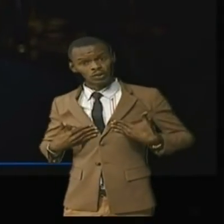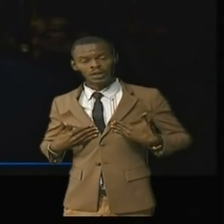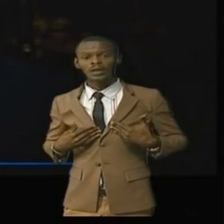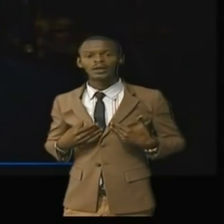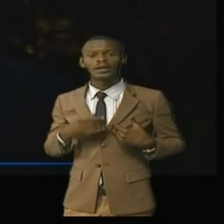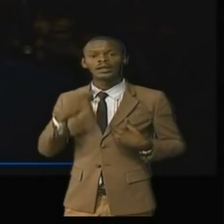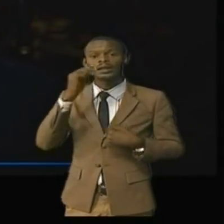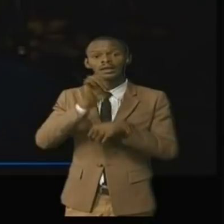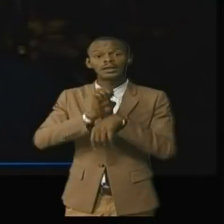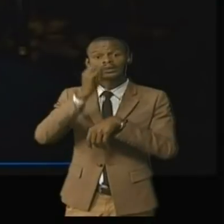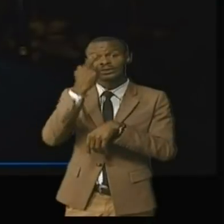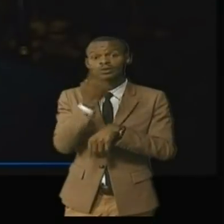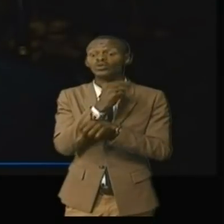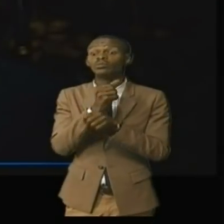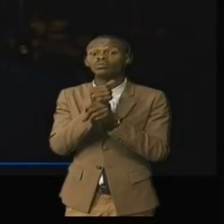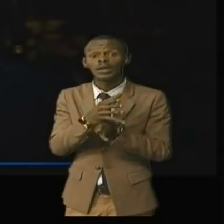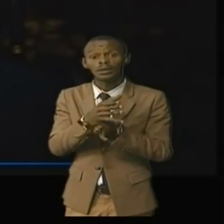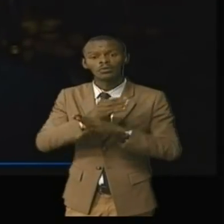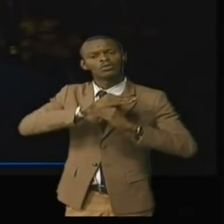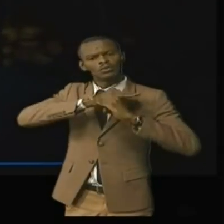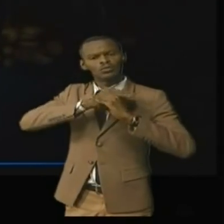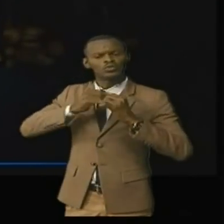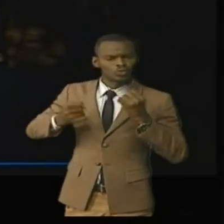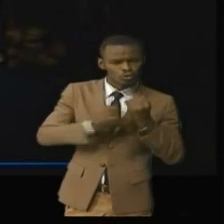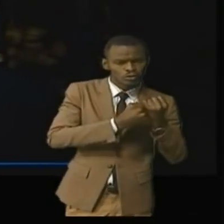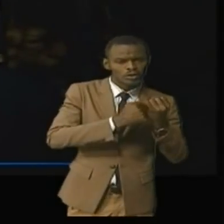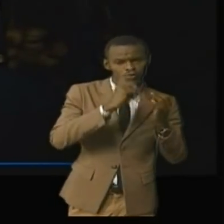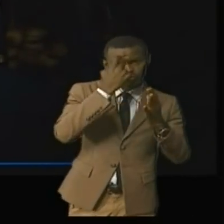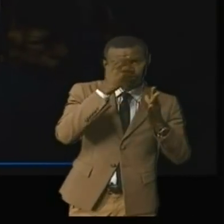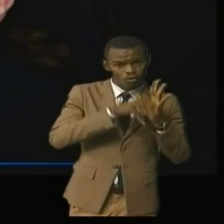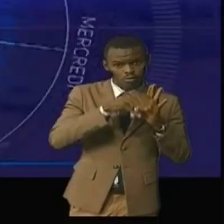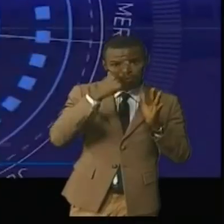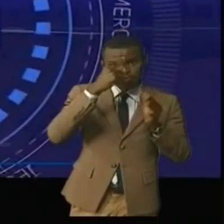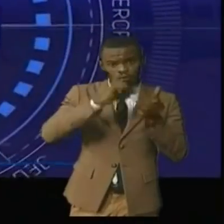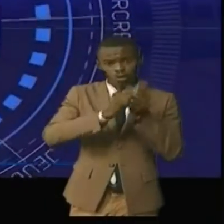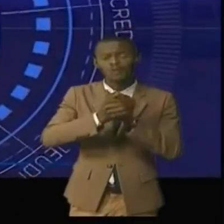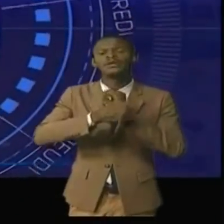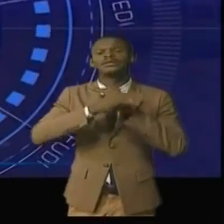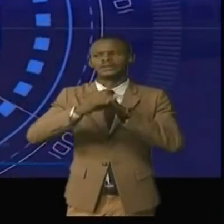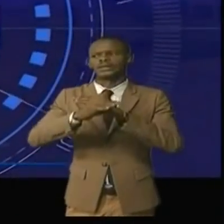sécurité des populations, a indiqué par ailleurs les nonces apostoliques.